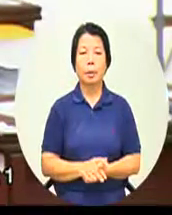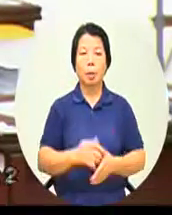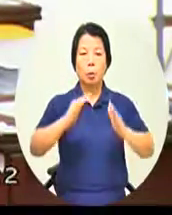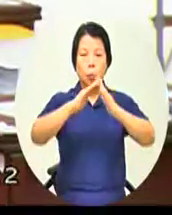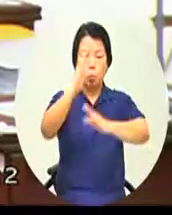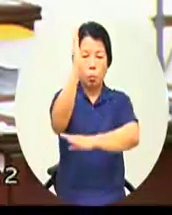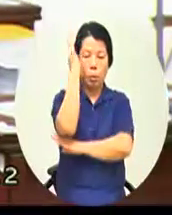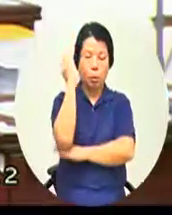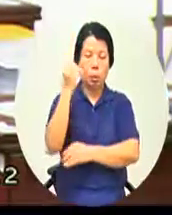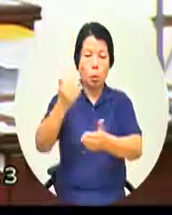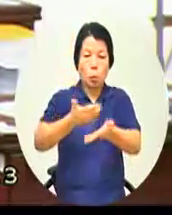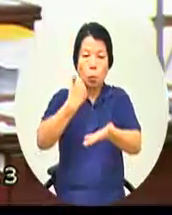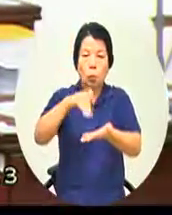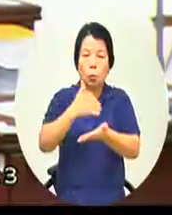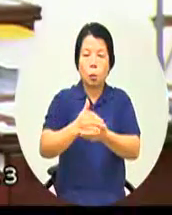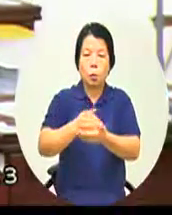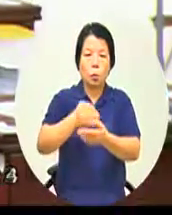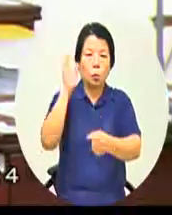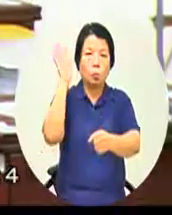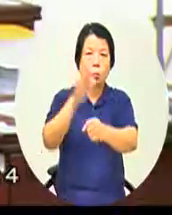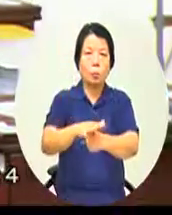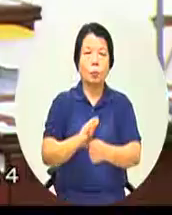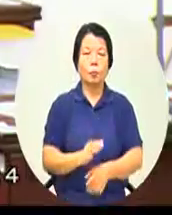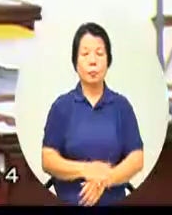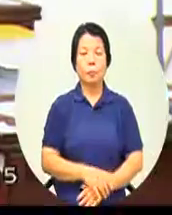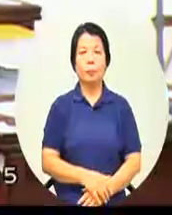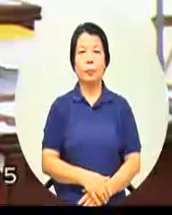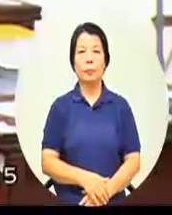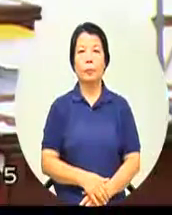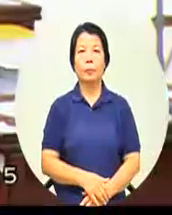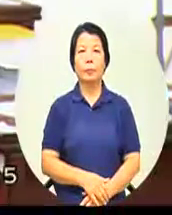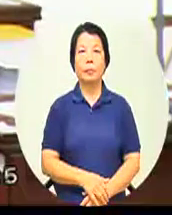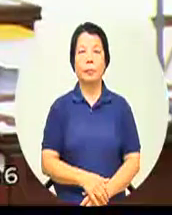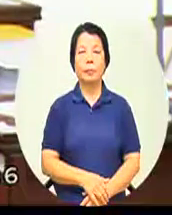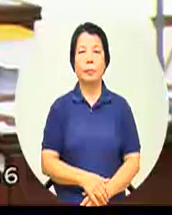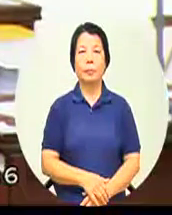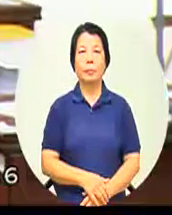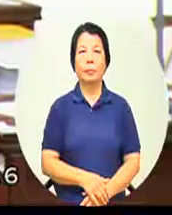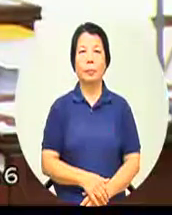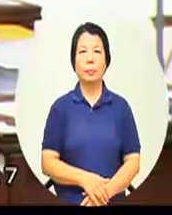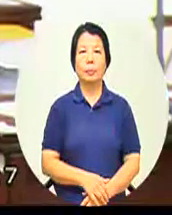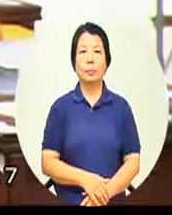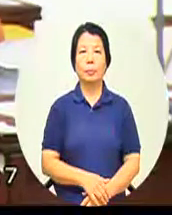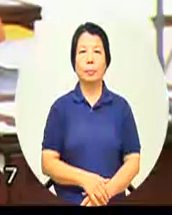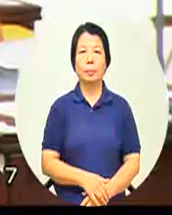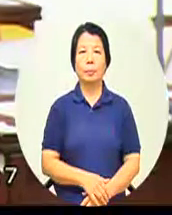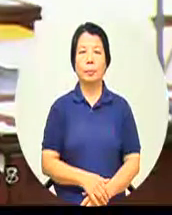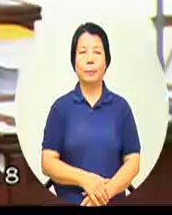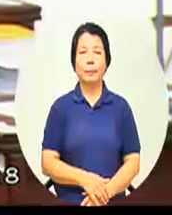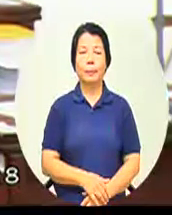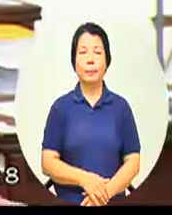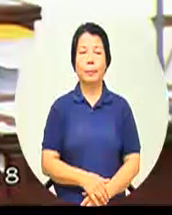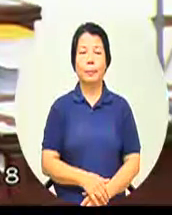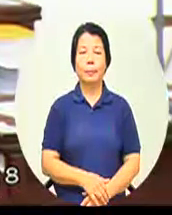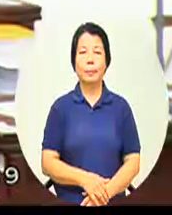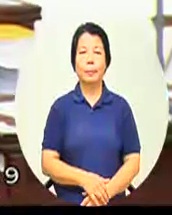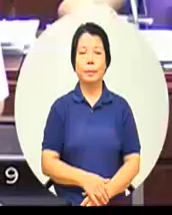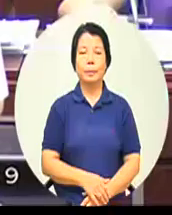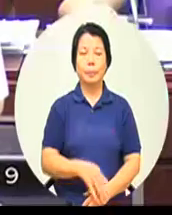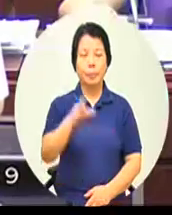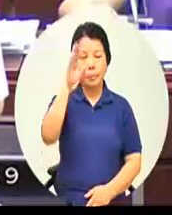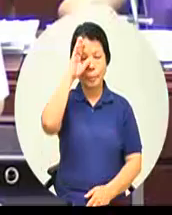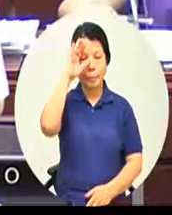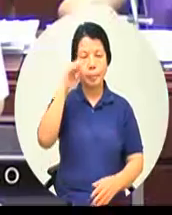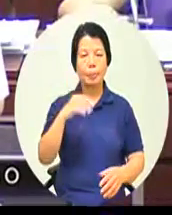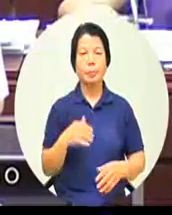府的这个预算对不对哦？来让相关的预算对不对？会当来弥补这个缺口。 对。好，多谢迄苏源关心